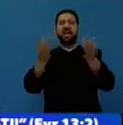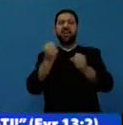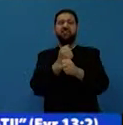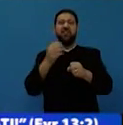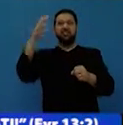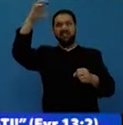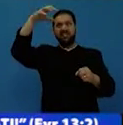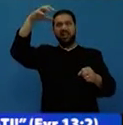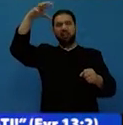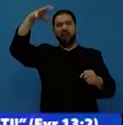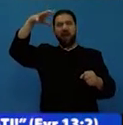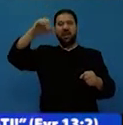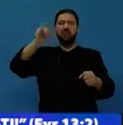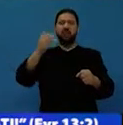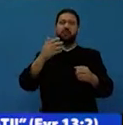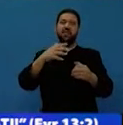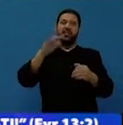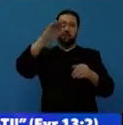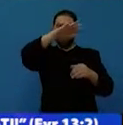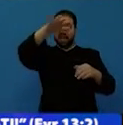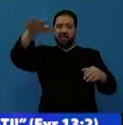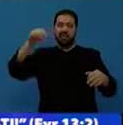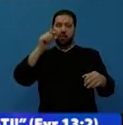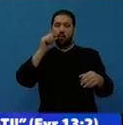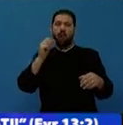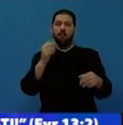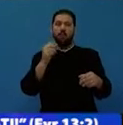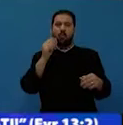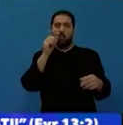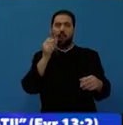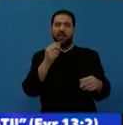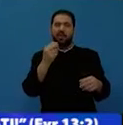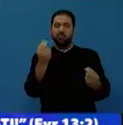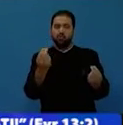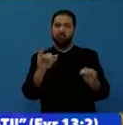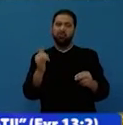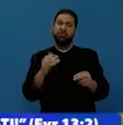să coboare ploaia și peste cei drepți și peste cei nedrepți.